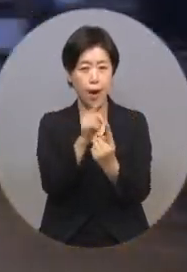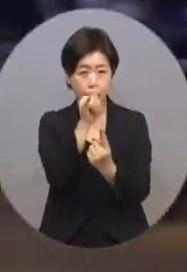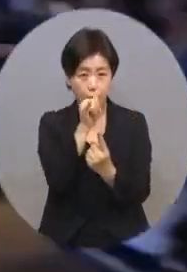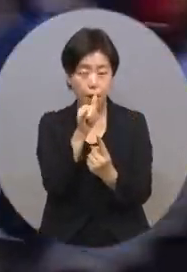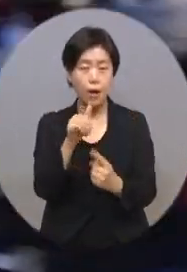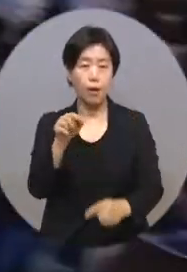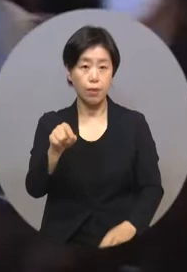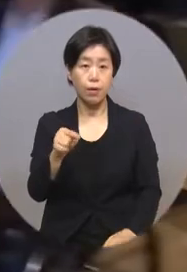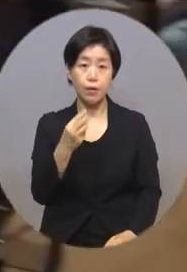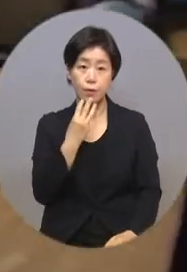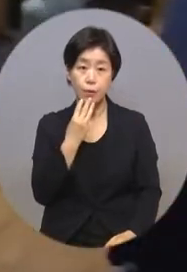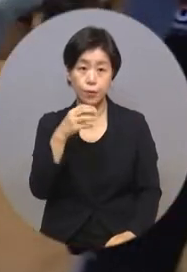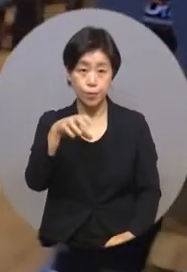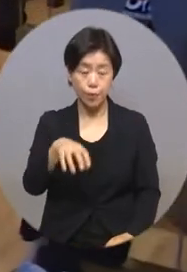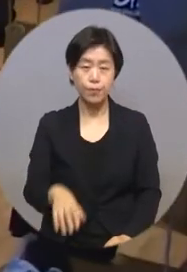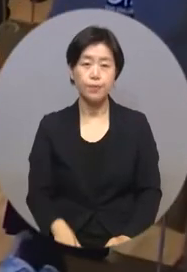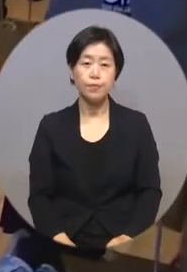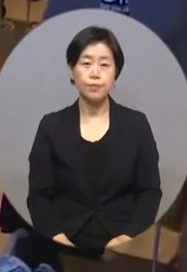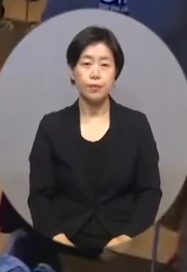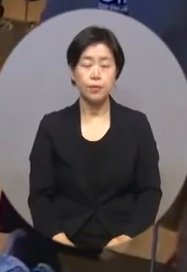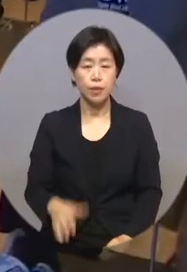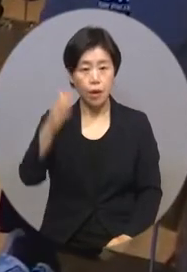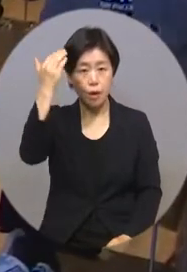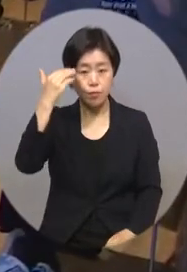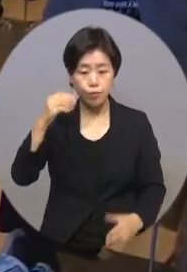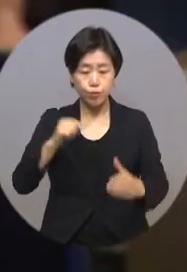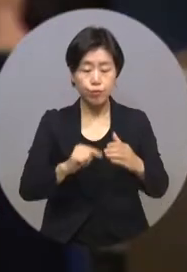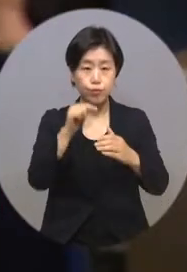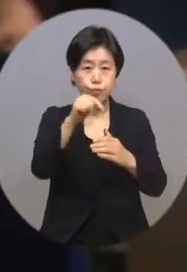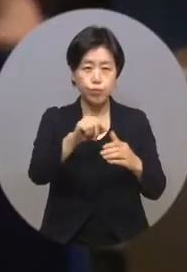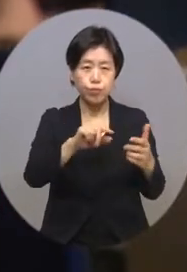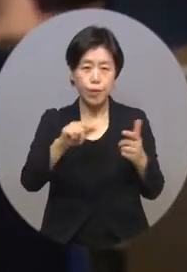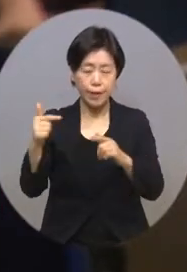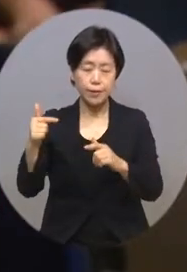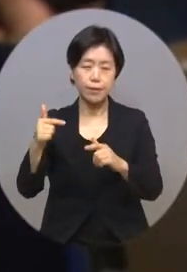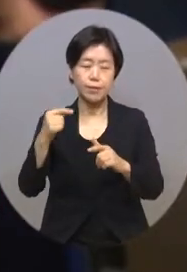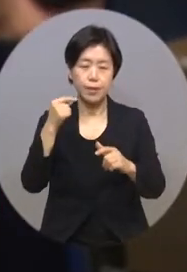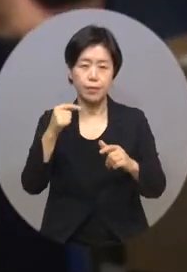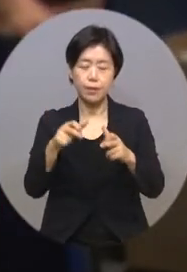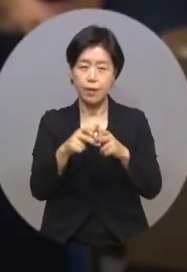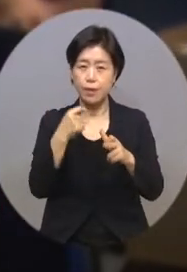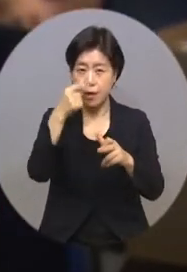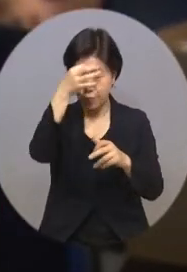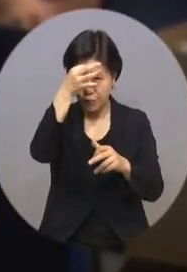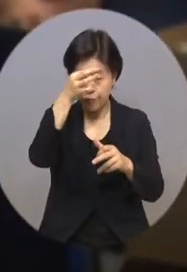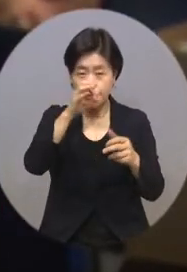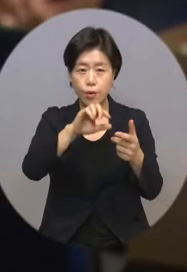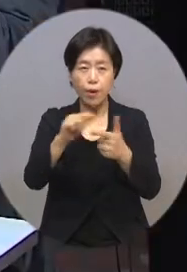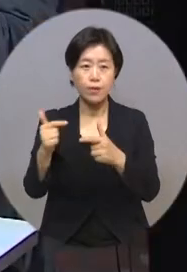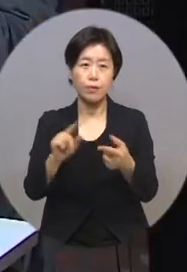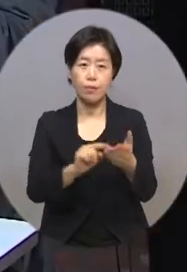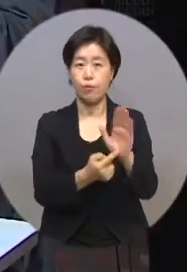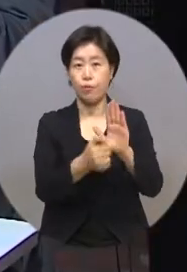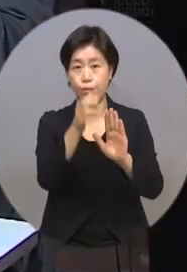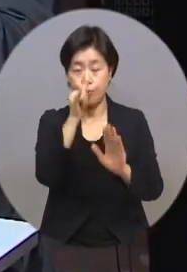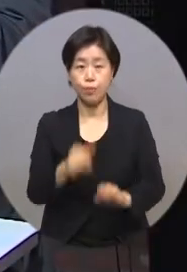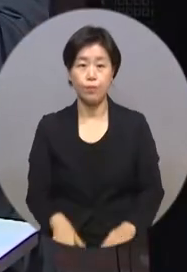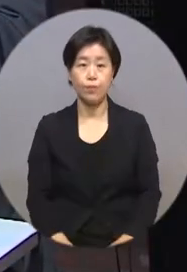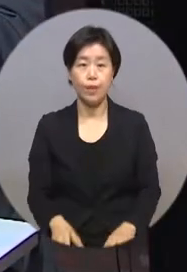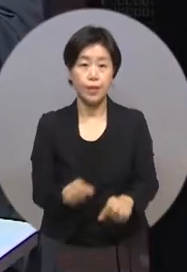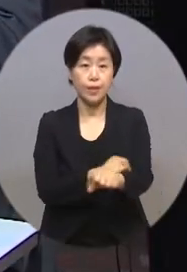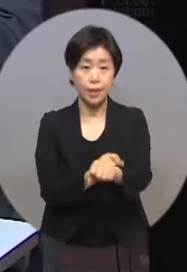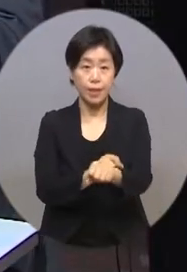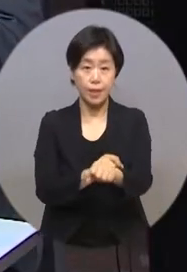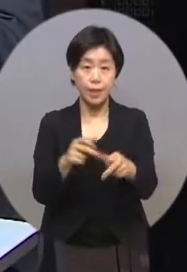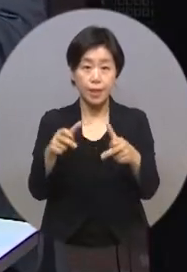인 서울은 국내외 장애예술의 흐름을 살피며 새로운 상상력을 발굴하는 장애예술 플랫폼입니다. 특히